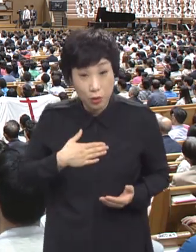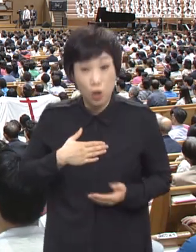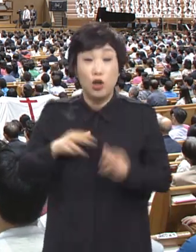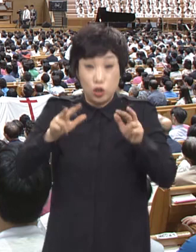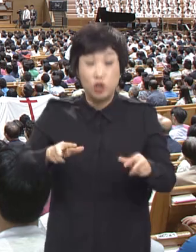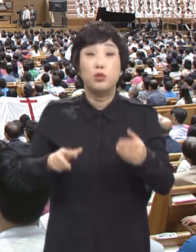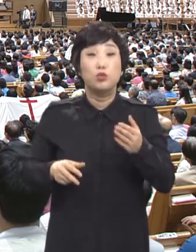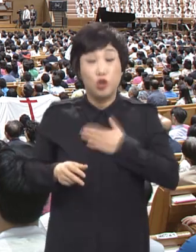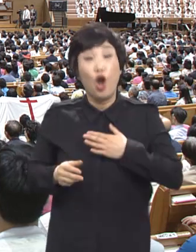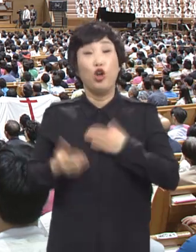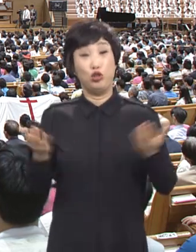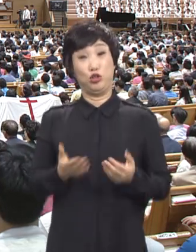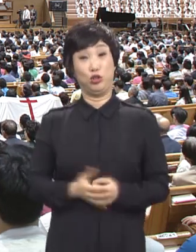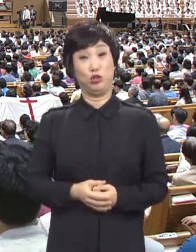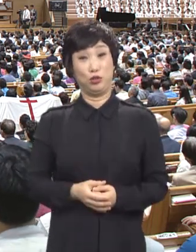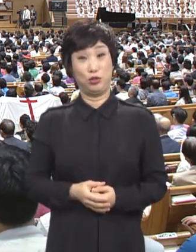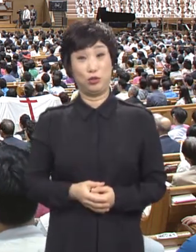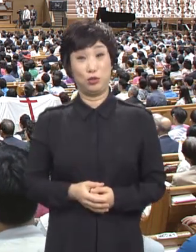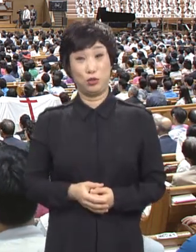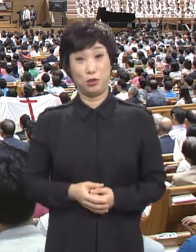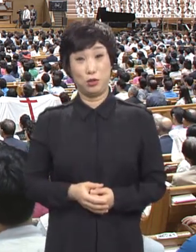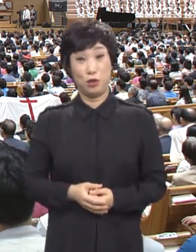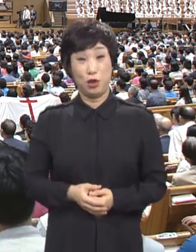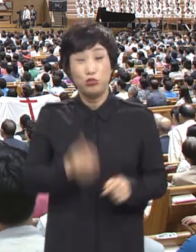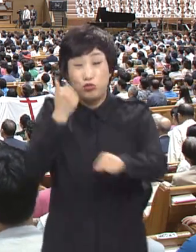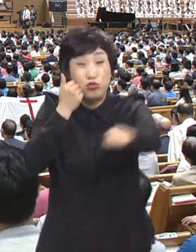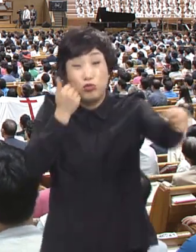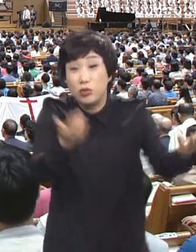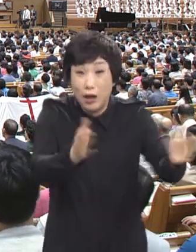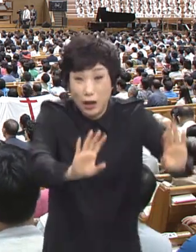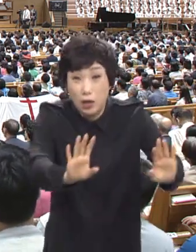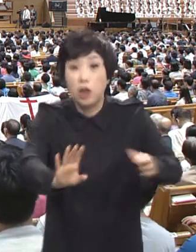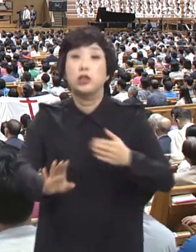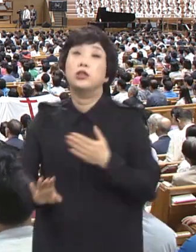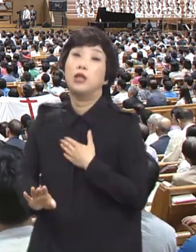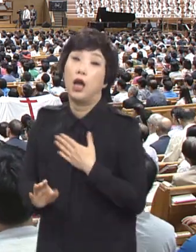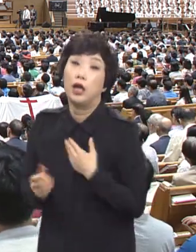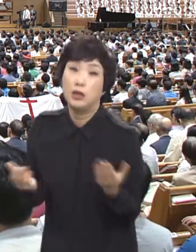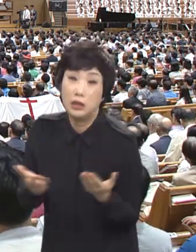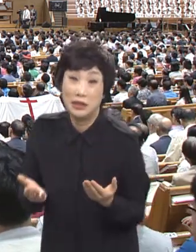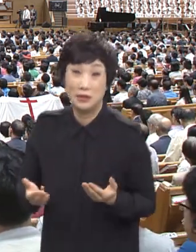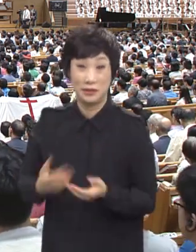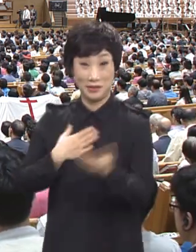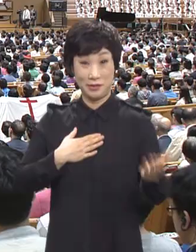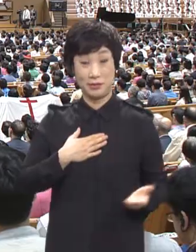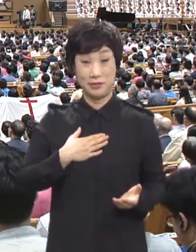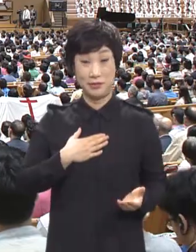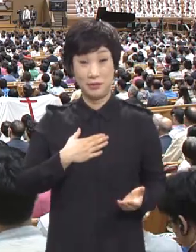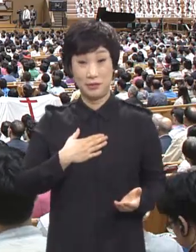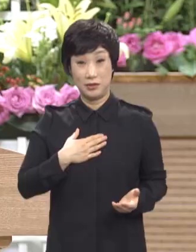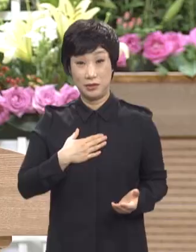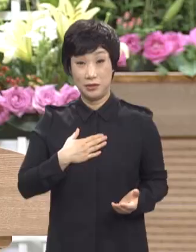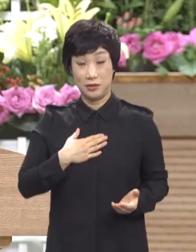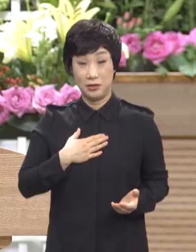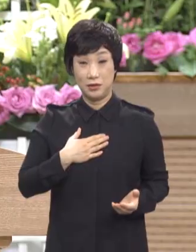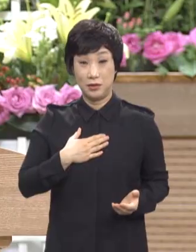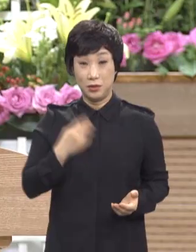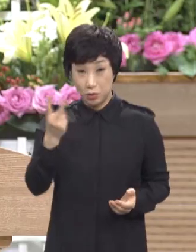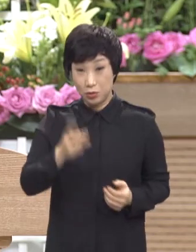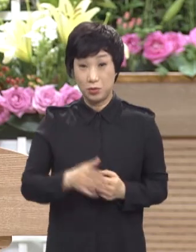지금 나의 얘기라니까? 남의 얘기가 아니라니까 지금? 예.